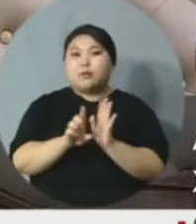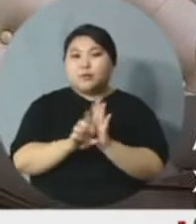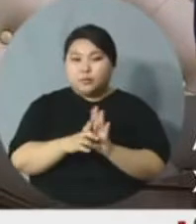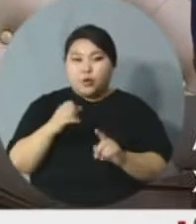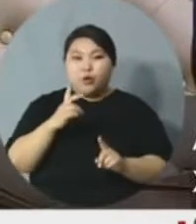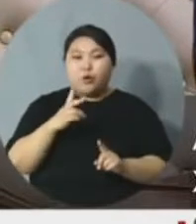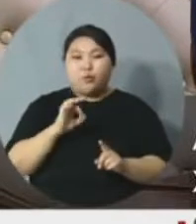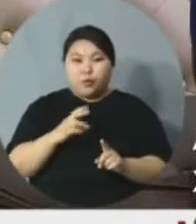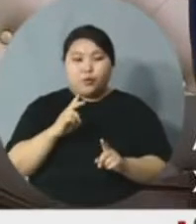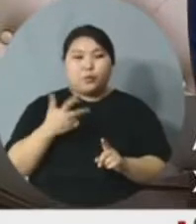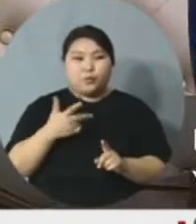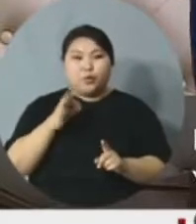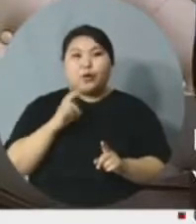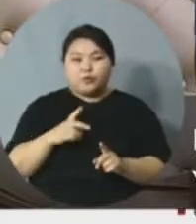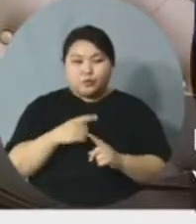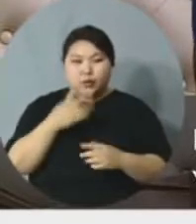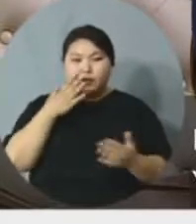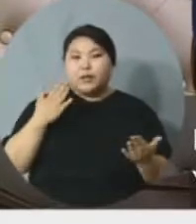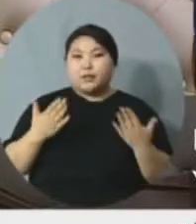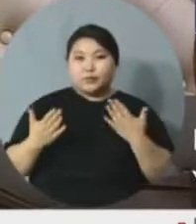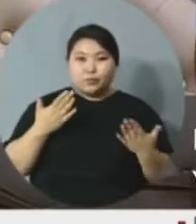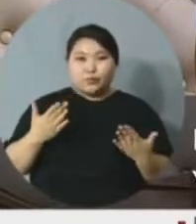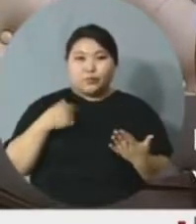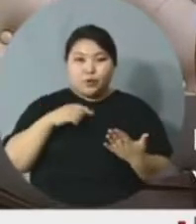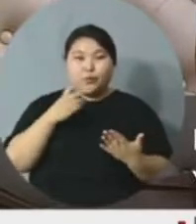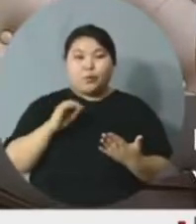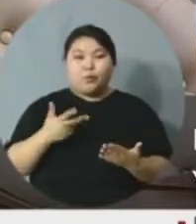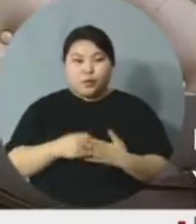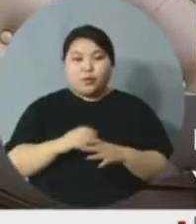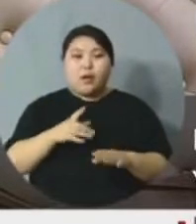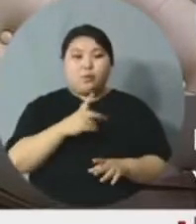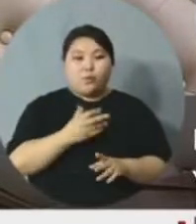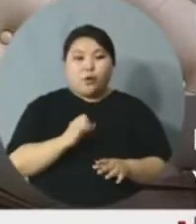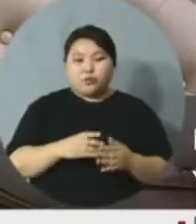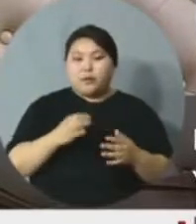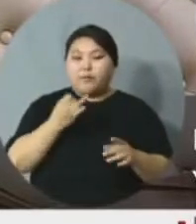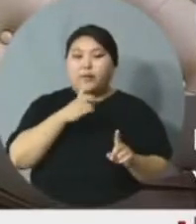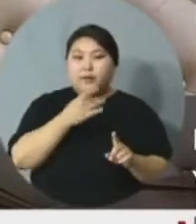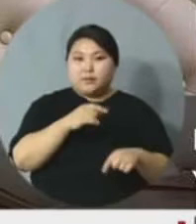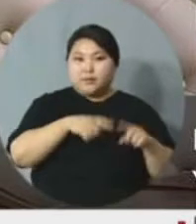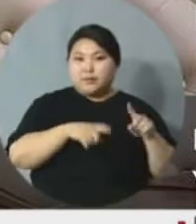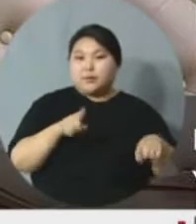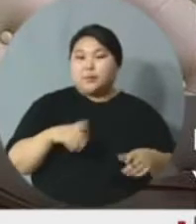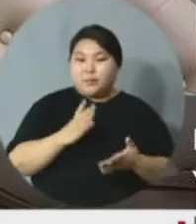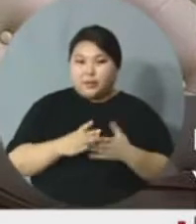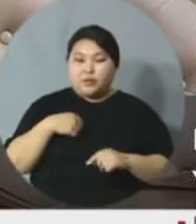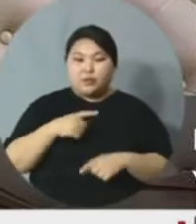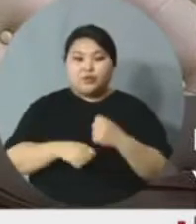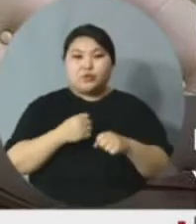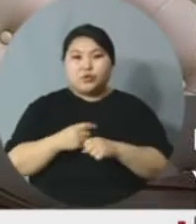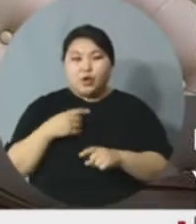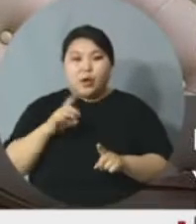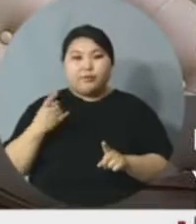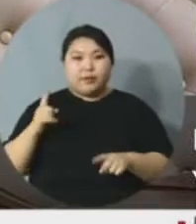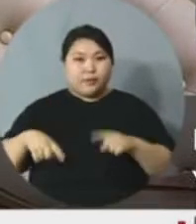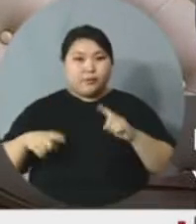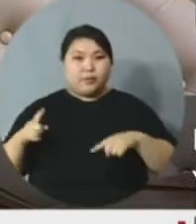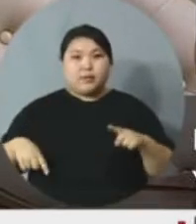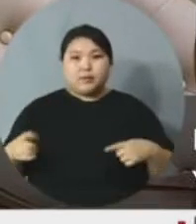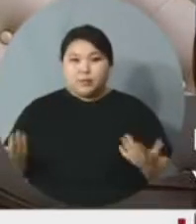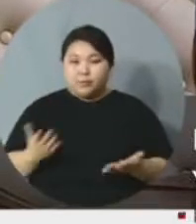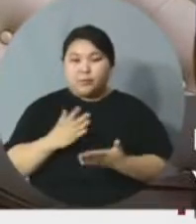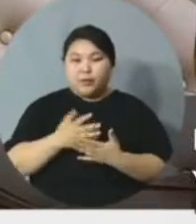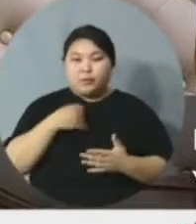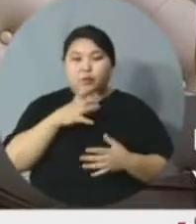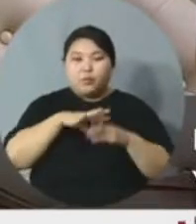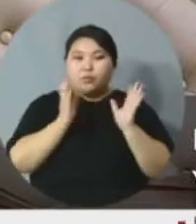дамжтай гэсэн. 2020 онд таарцуулах гэсэн шүү дээ. 21 онд 13% инфляцтай байлаа. Энэ жилийн хувьд 18 орчим